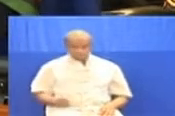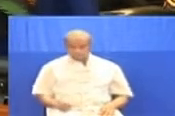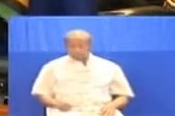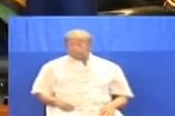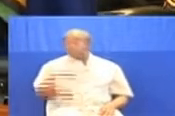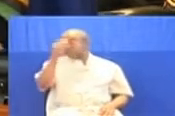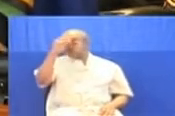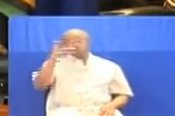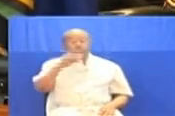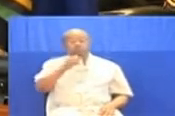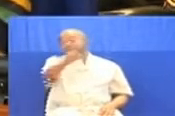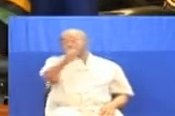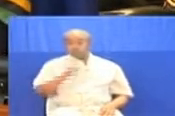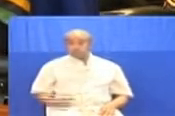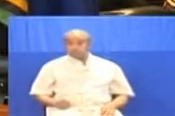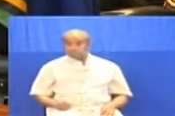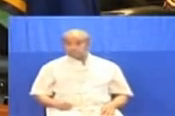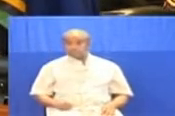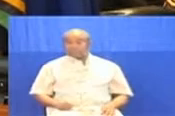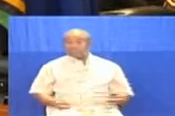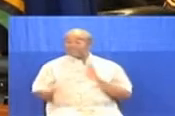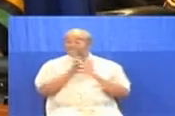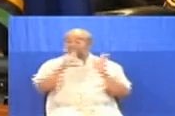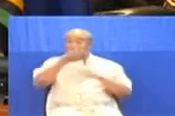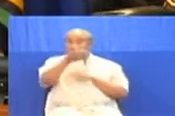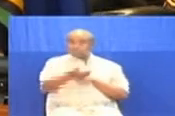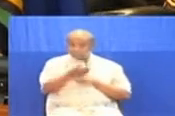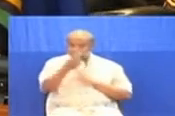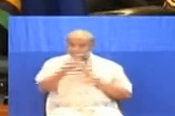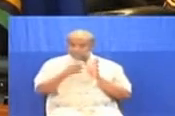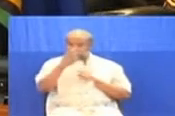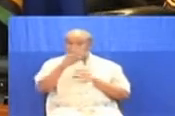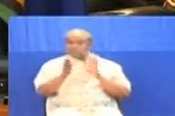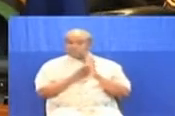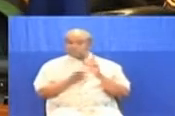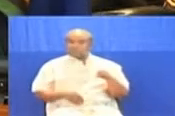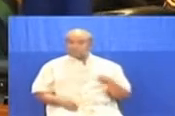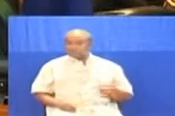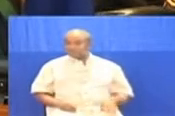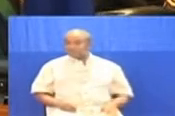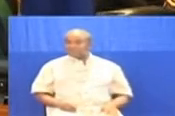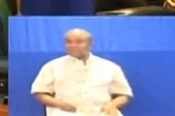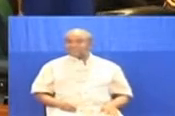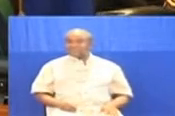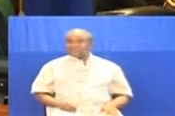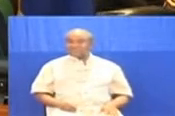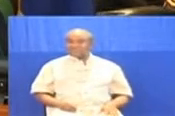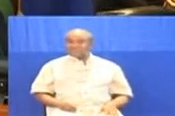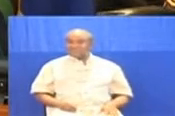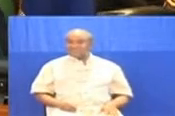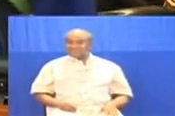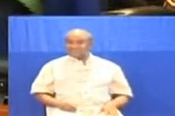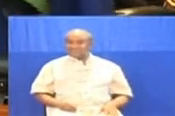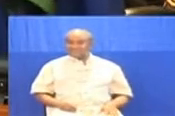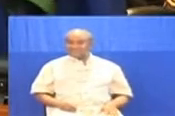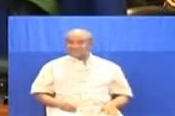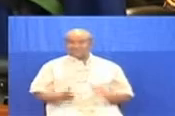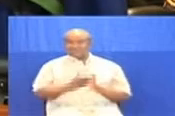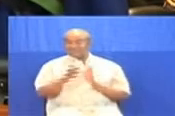sana, na yataanza siku ya kesho ambayo ni tarehe 29 Mei 2020 mpaka siku ya tarehe